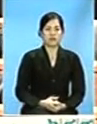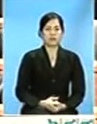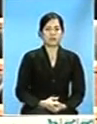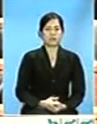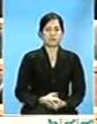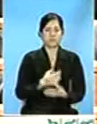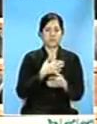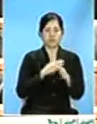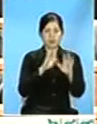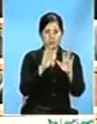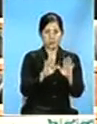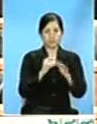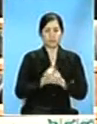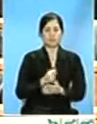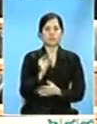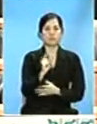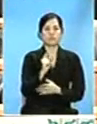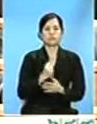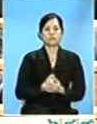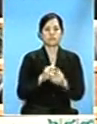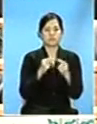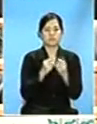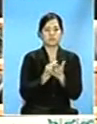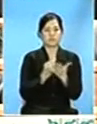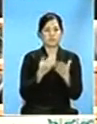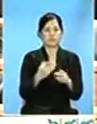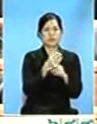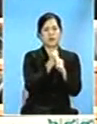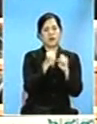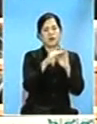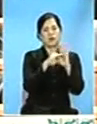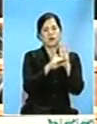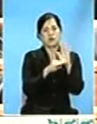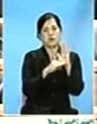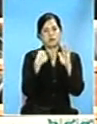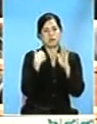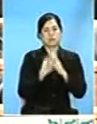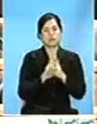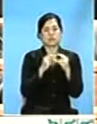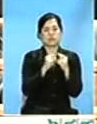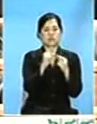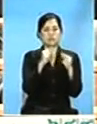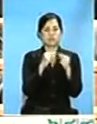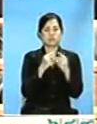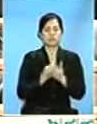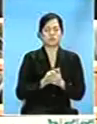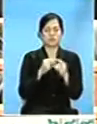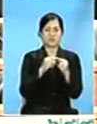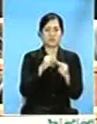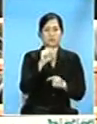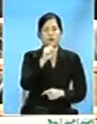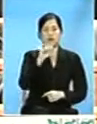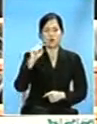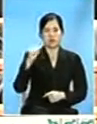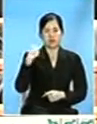ฝากผลแสดงความคิดเห็นอีกเสียงหนึ่งนะครับในฐานะสมาชิกรัฐสภานะครับที่